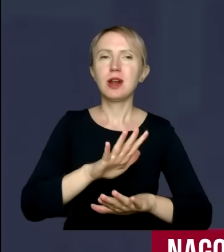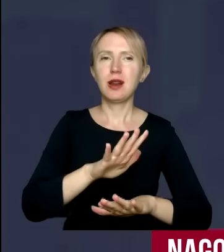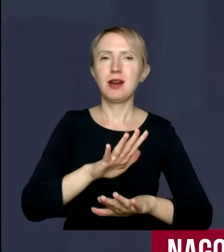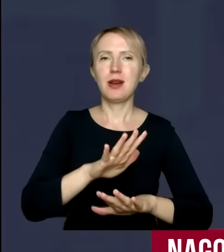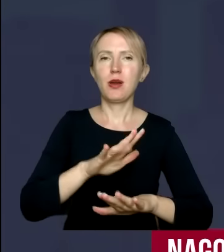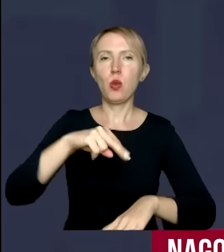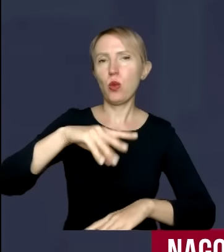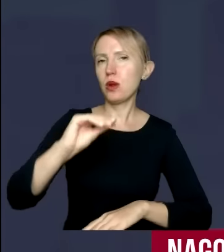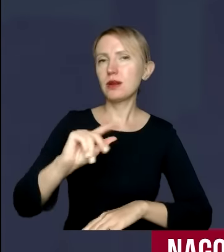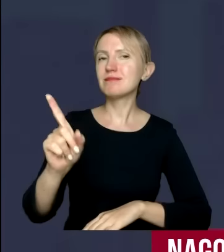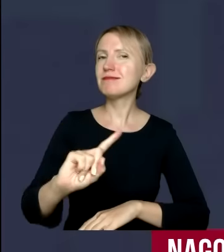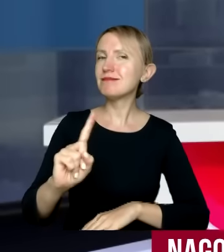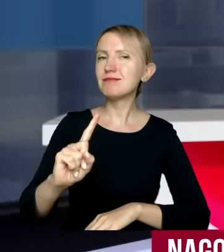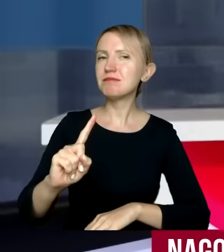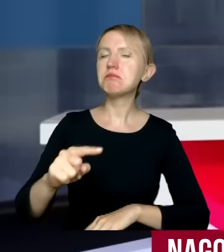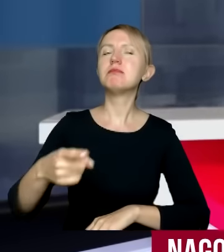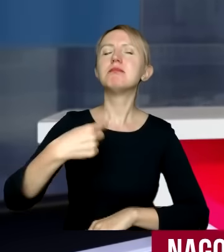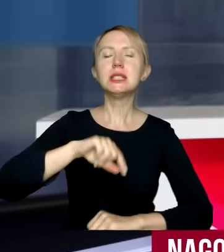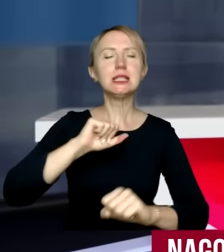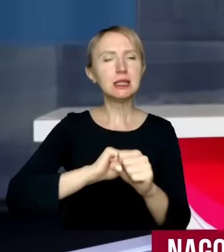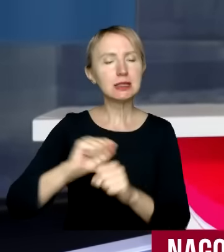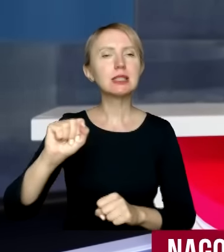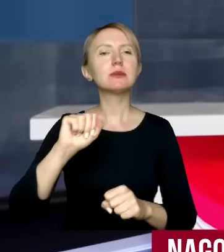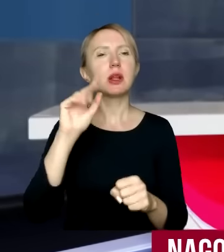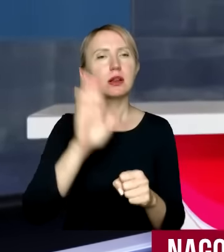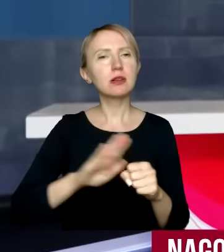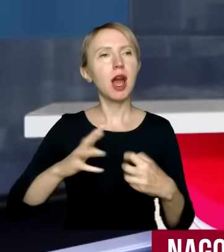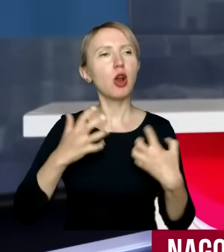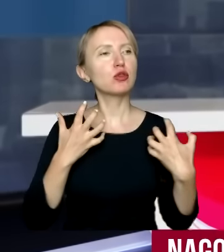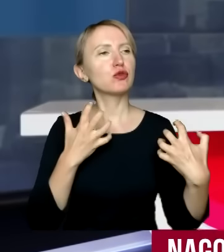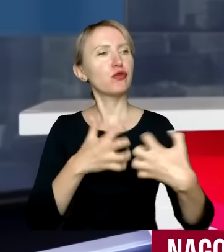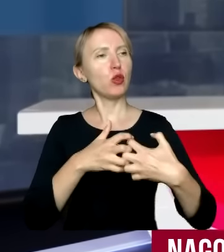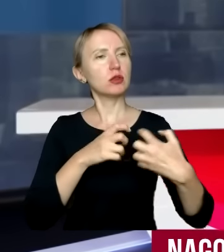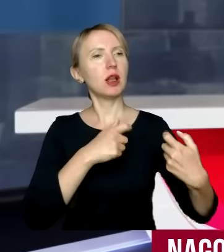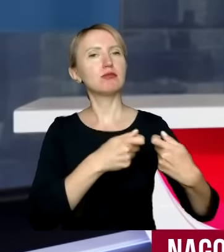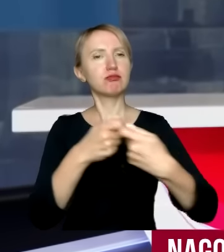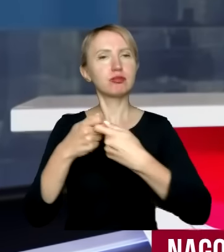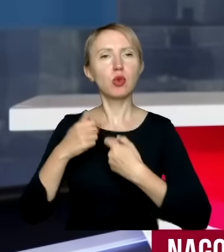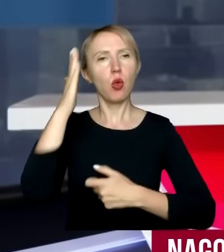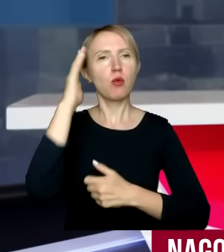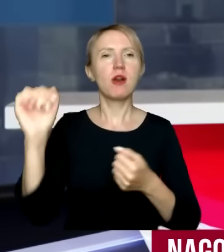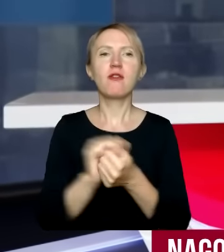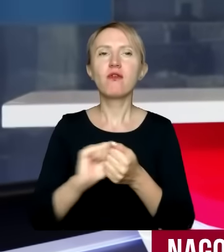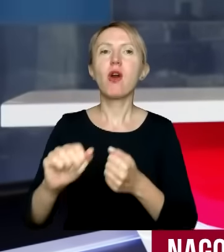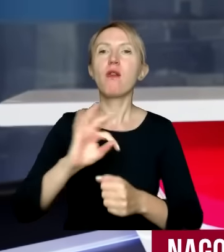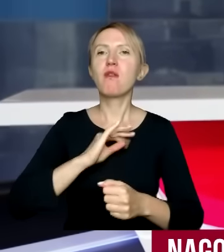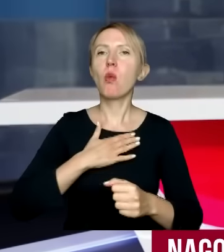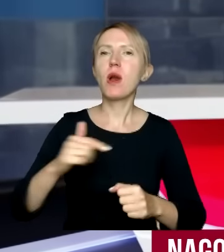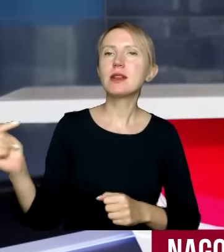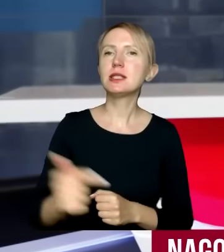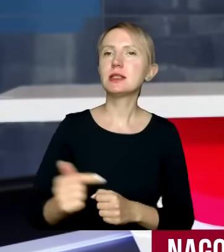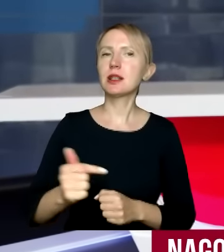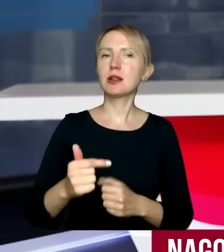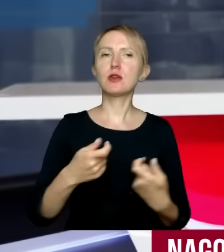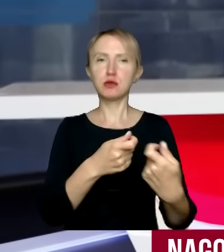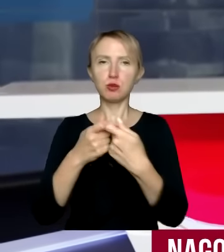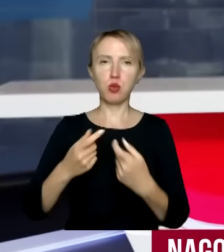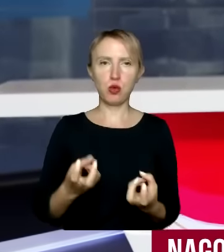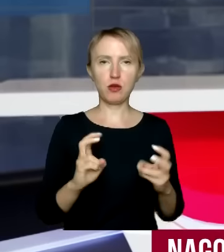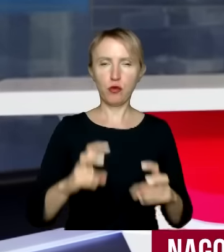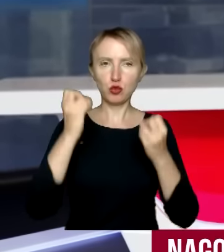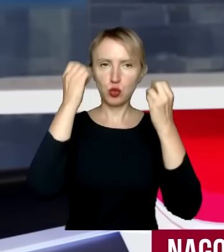Unii Europejskiej tylko jesteśmy narodem który jest ze sobą związany który potrafi walczyć o wspólne interesy który wspólnie tworzy pewną